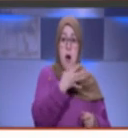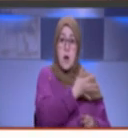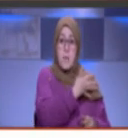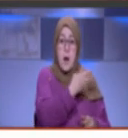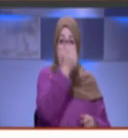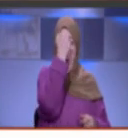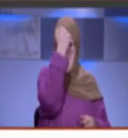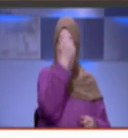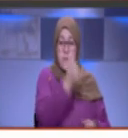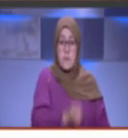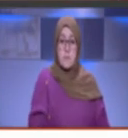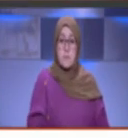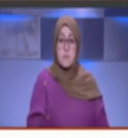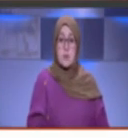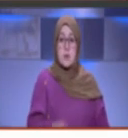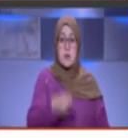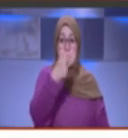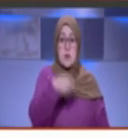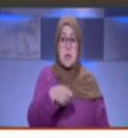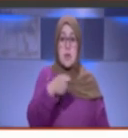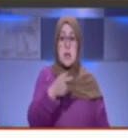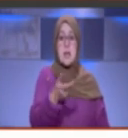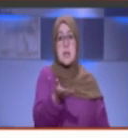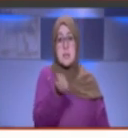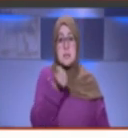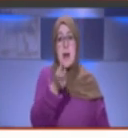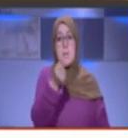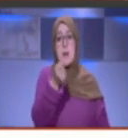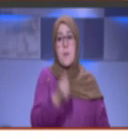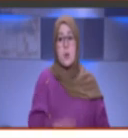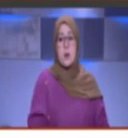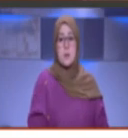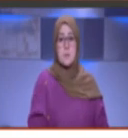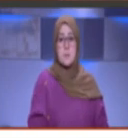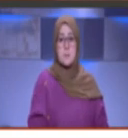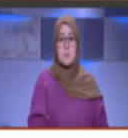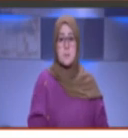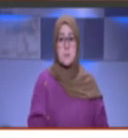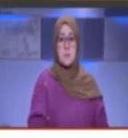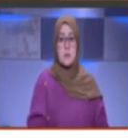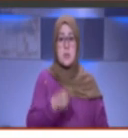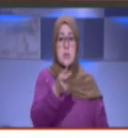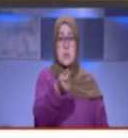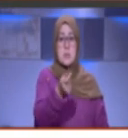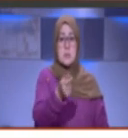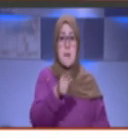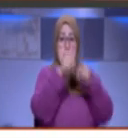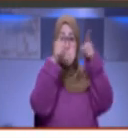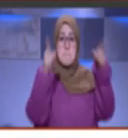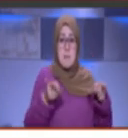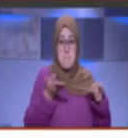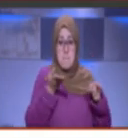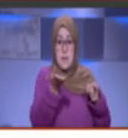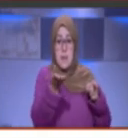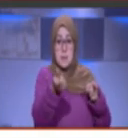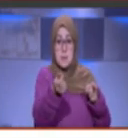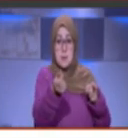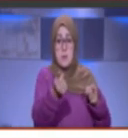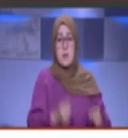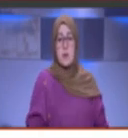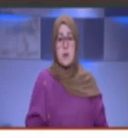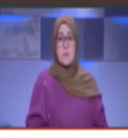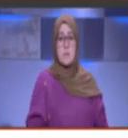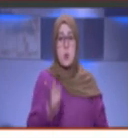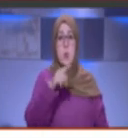العملاء بالمكاتب لسحب الأموال وتوجههم مباشرة للسحب من ماكينات الصراف الآلي. وتم